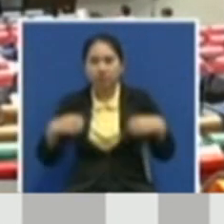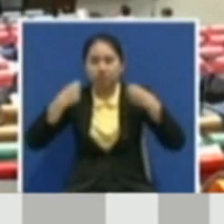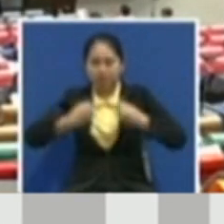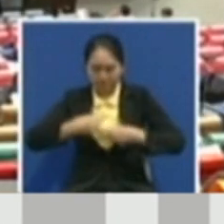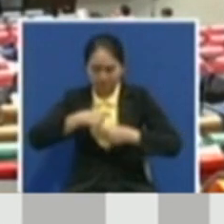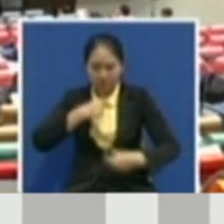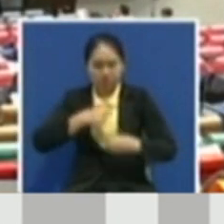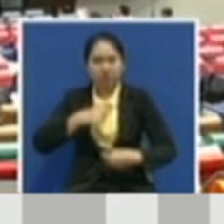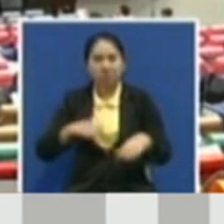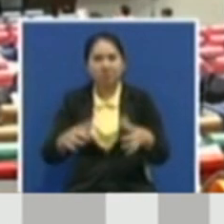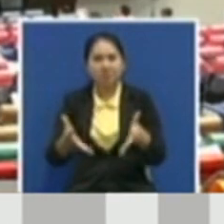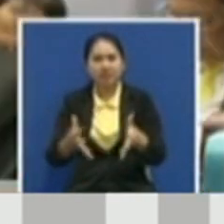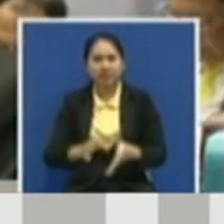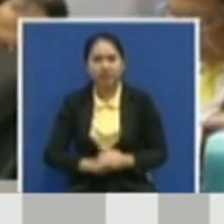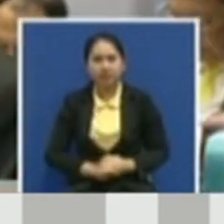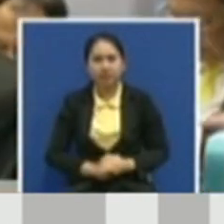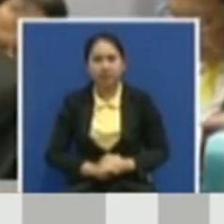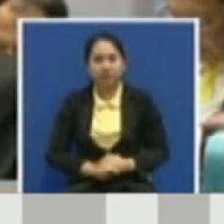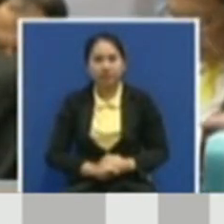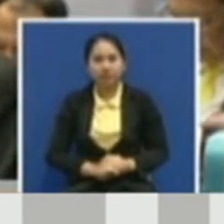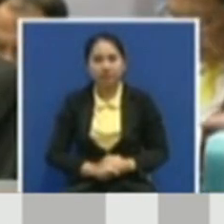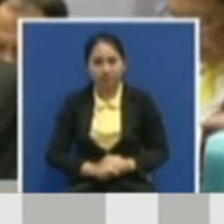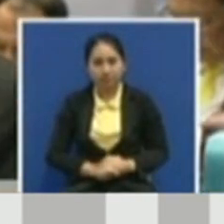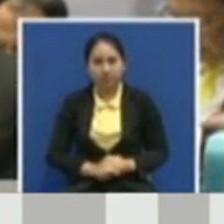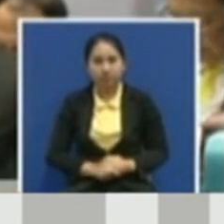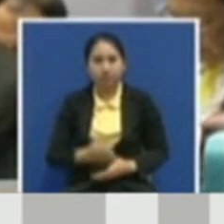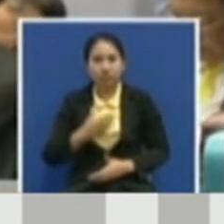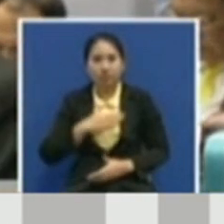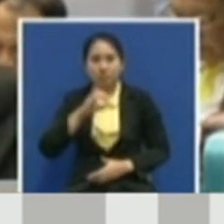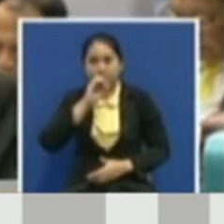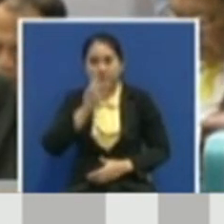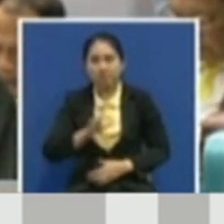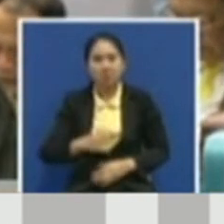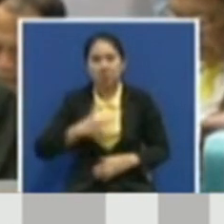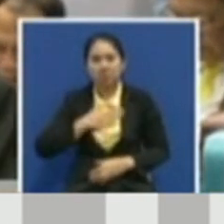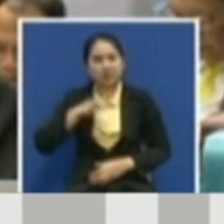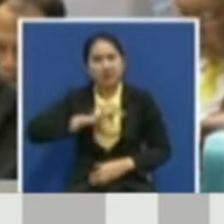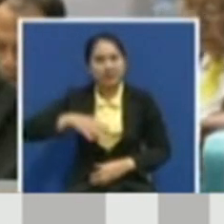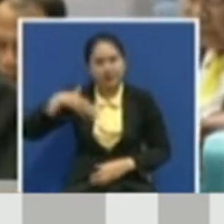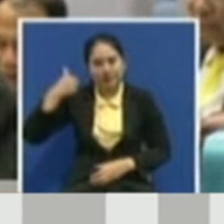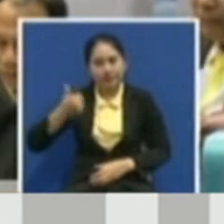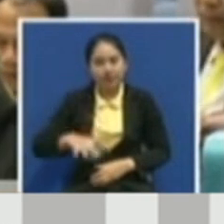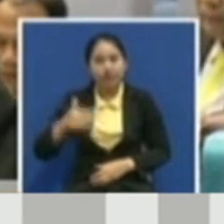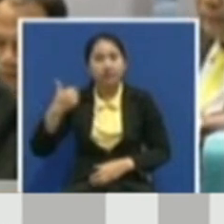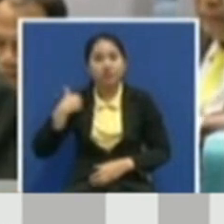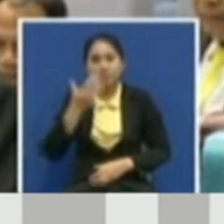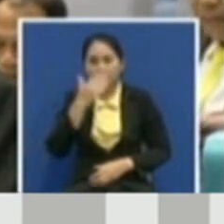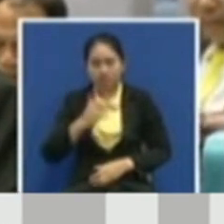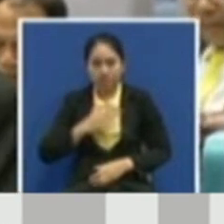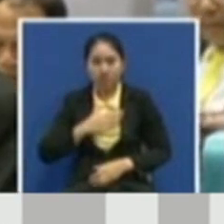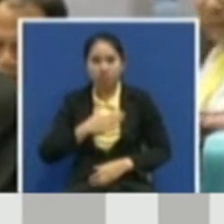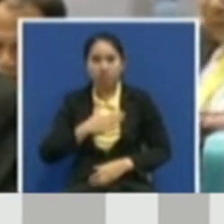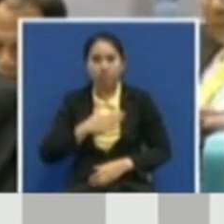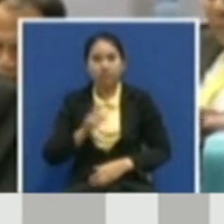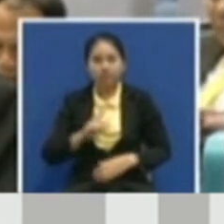ณรงค์ยุคหนึ่งก็คือว่าปรับแอร์ให้อยู่ที่25แล้วก็ถอดสูตรเถอะอะไรอย่างเงี้ยมันมีเมืองร้อนน่ะคุณไปเอามาแบบไม่ต้องคิดเลยเดินตาม